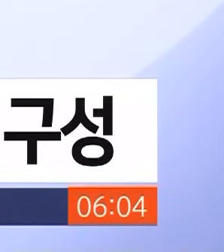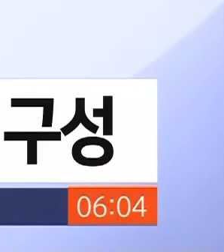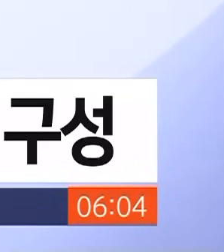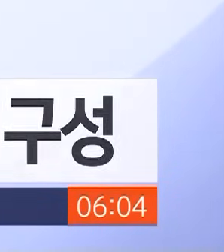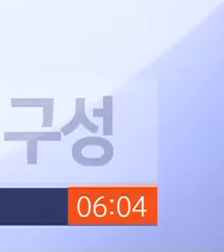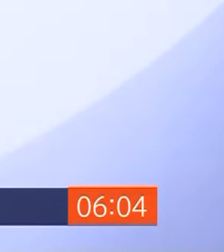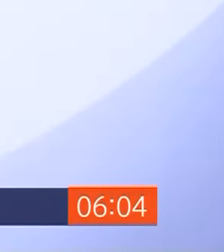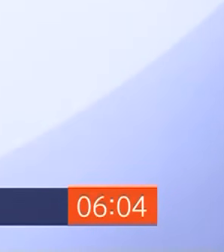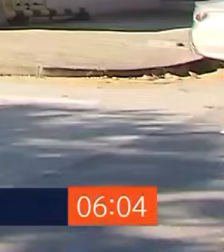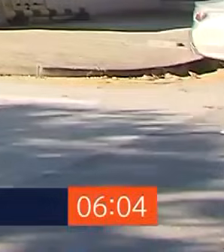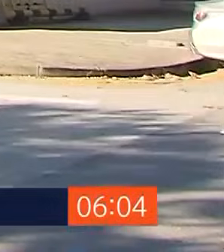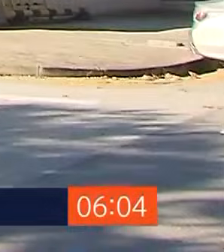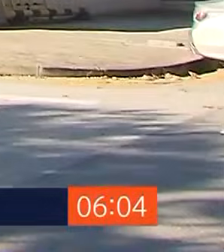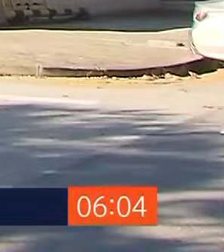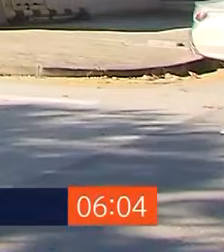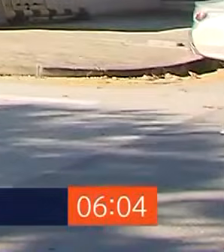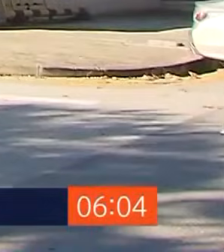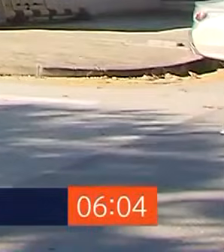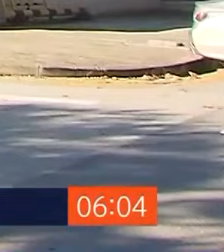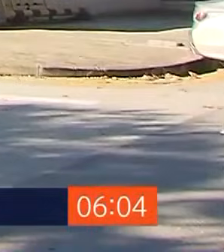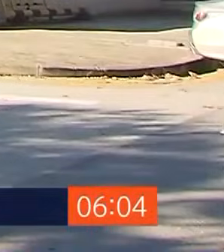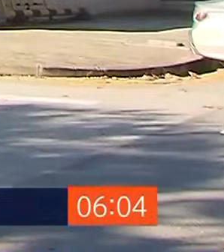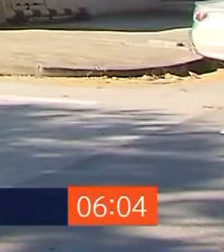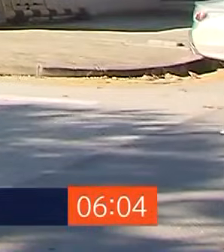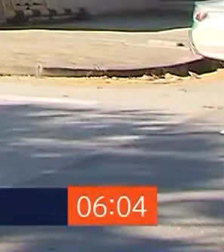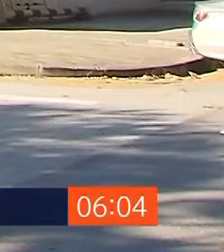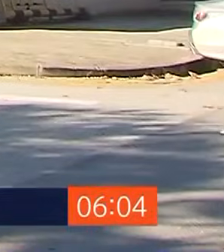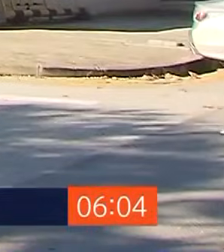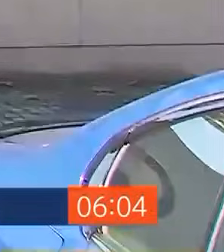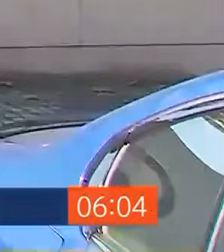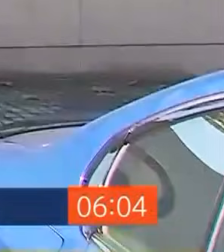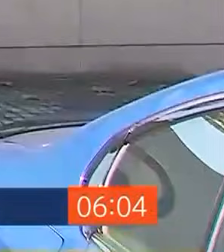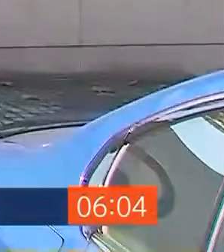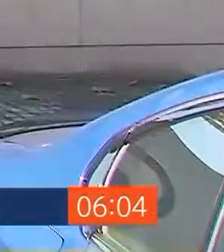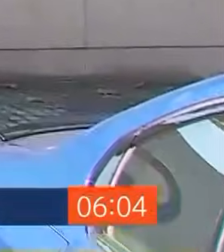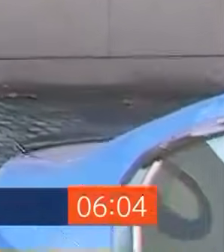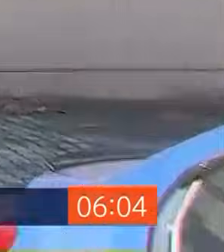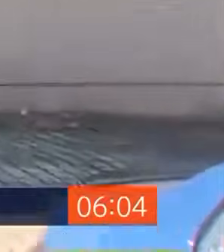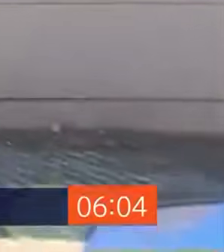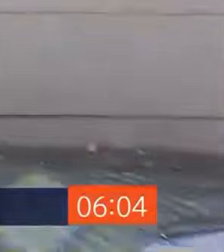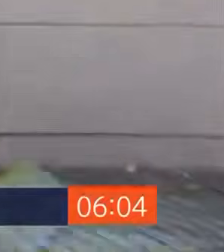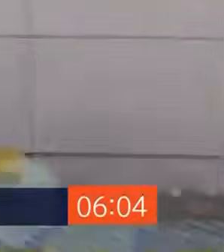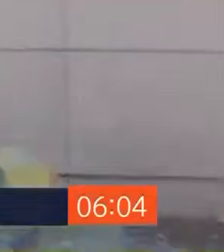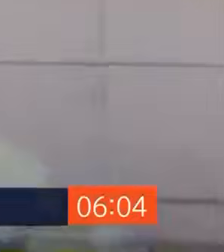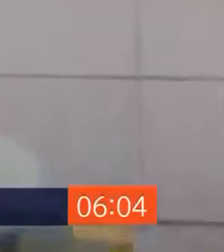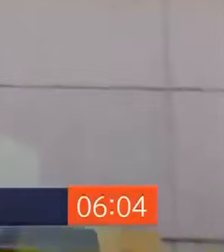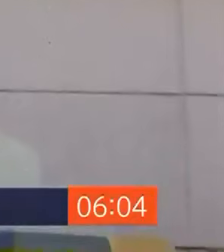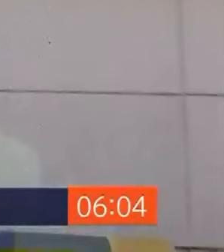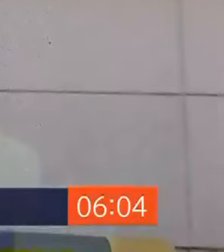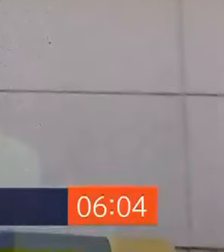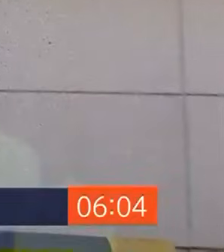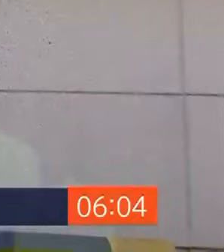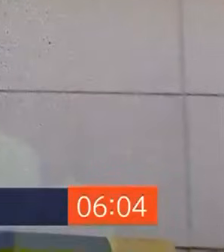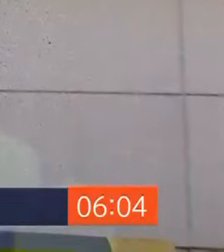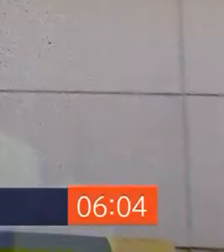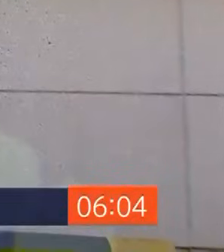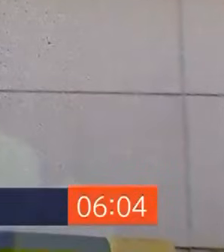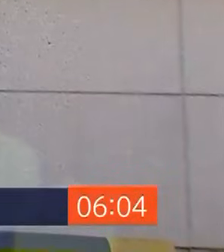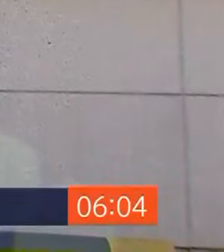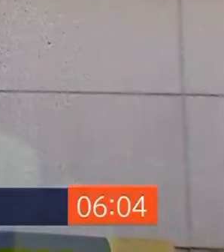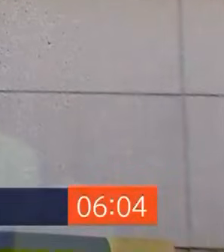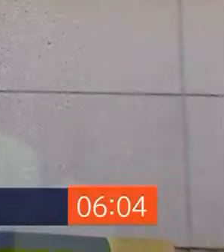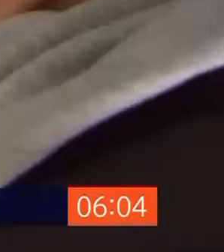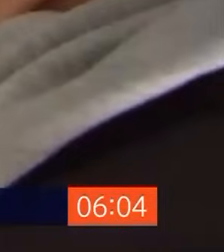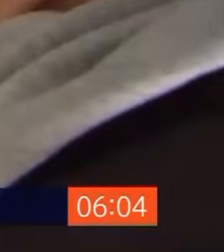마련하겠다고 밝혔습니다. 야당들은 행정 전산망을 관리하는 국가정보자원관리원의 내년도 예산이 5,400여억